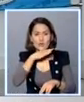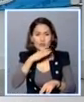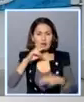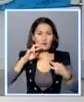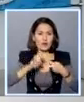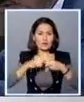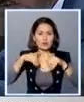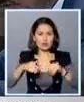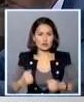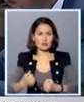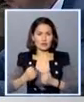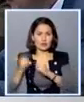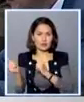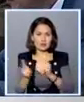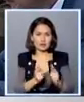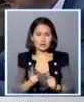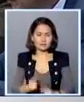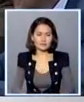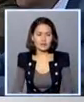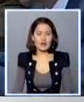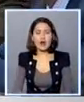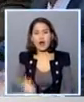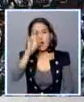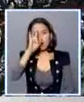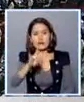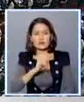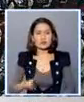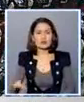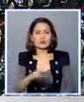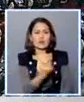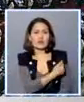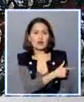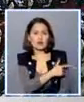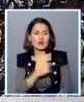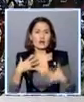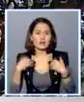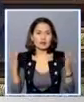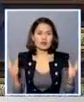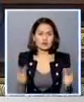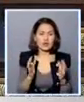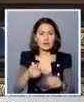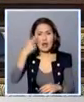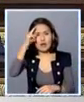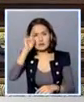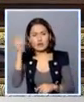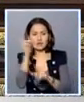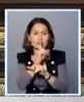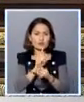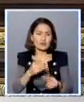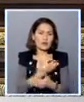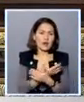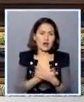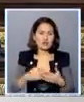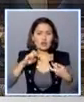отырып қолдауын білдіреміз. Биылғы жолдауда еліміздегі ғылым, білім, денсаулық сақтау саласына да ерекше мән беріліп отыр. Халық